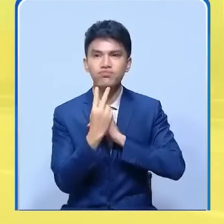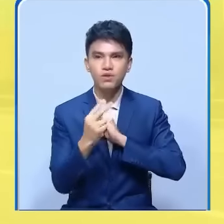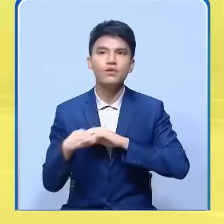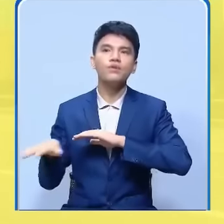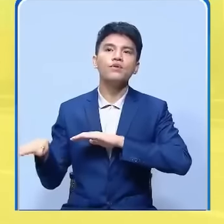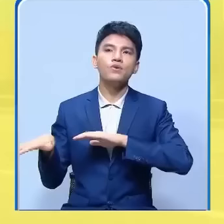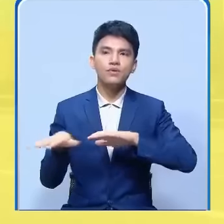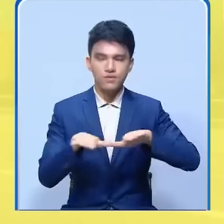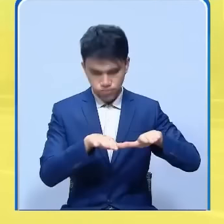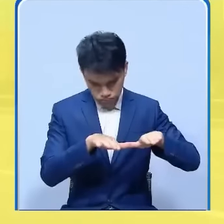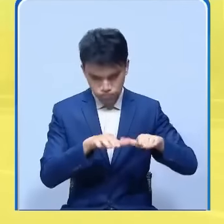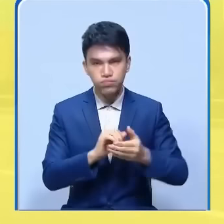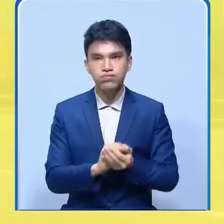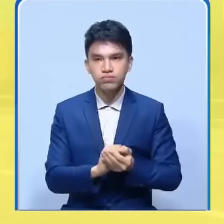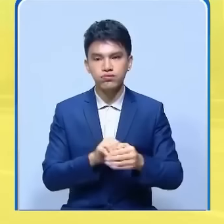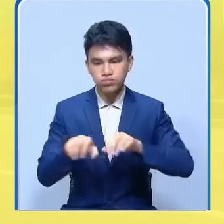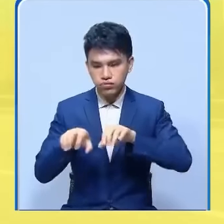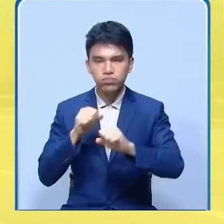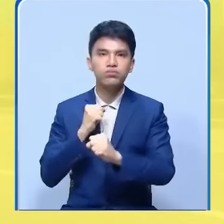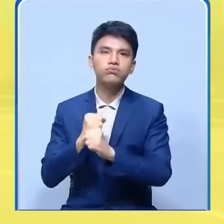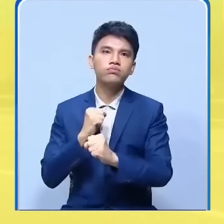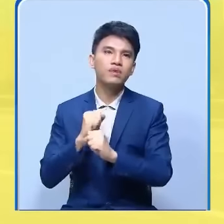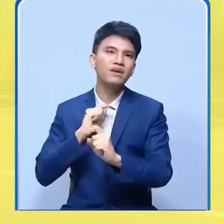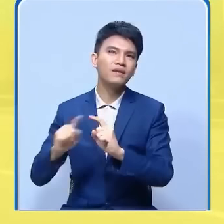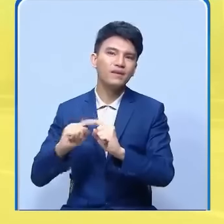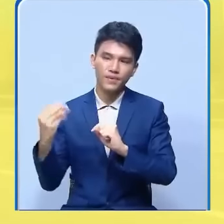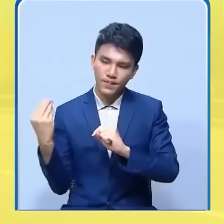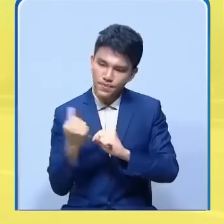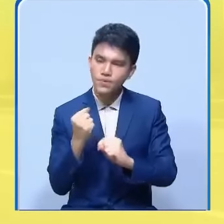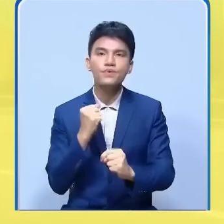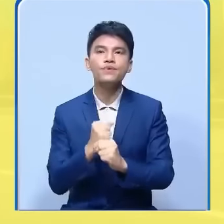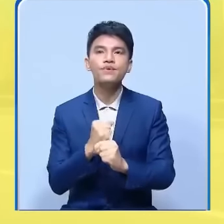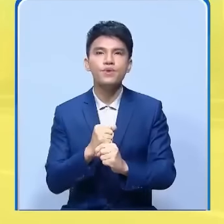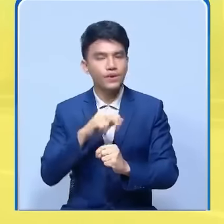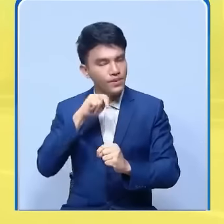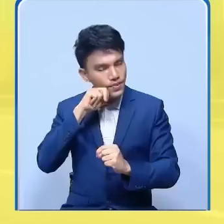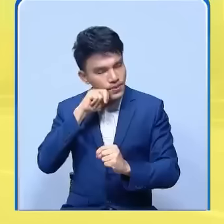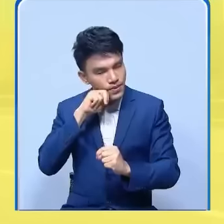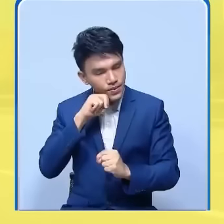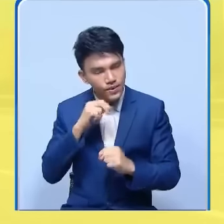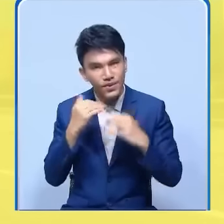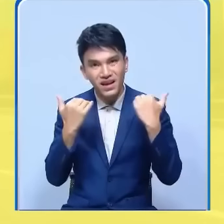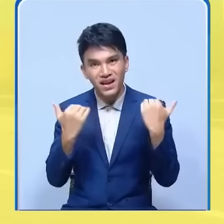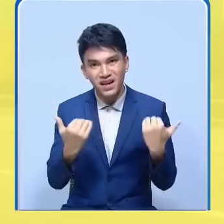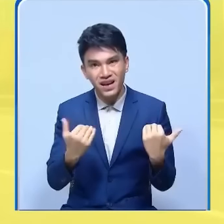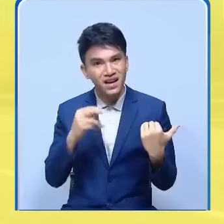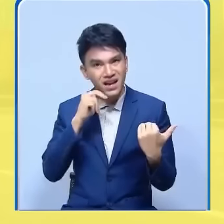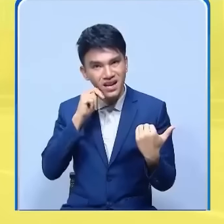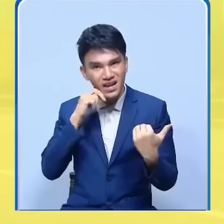อมในเรื่องของการจัดการค่ะเพราะว่าต้องเร่งรีบน้ำที่ลงมาเนี่ยยังเป็นกระแสน้ำ